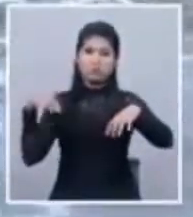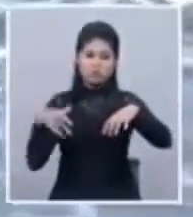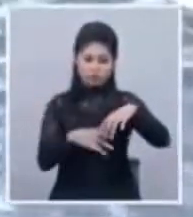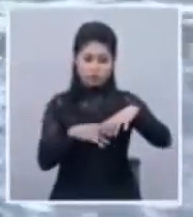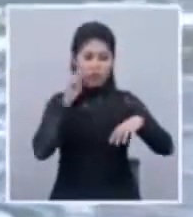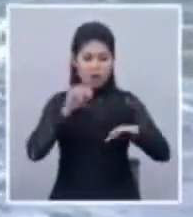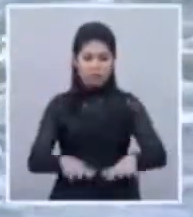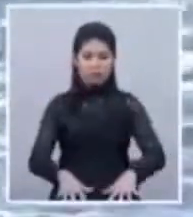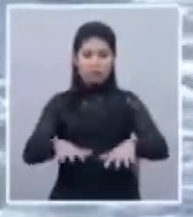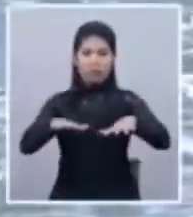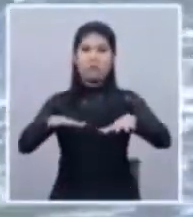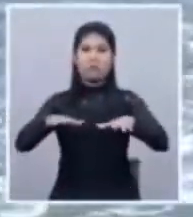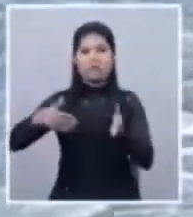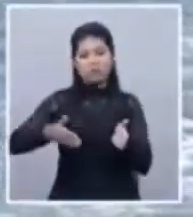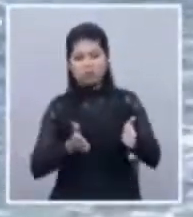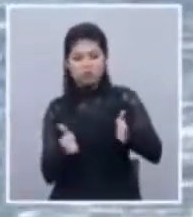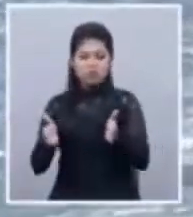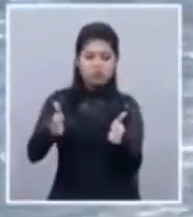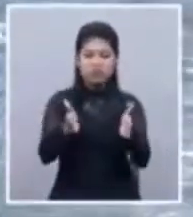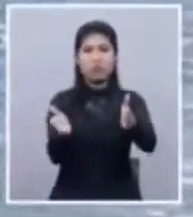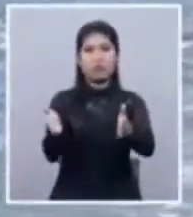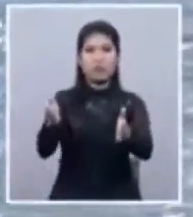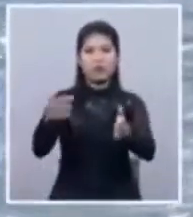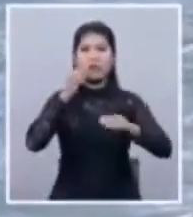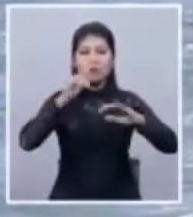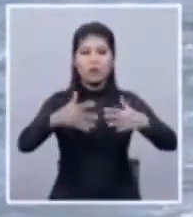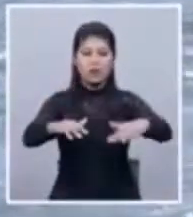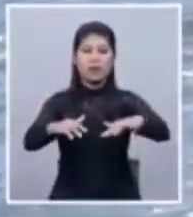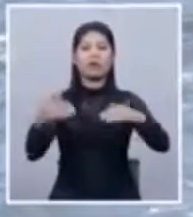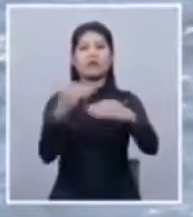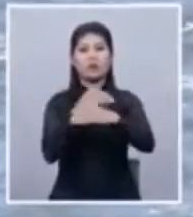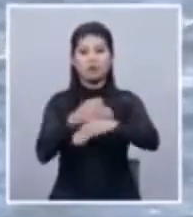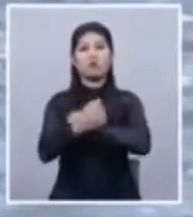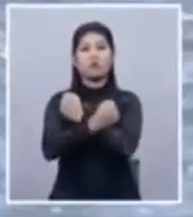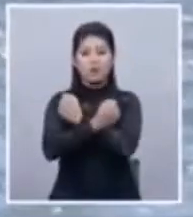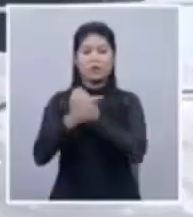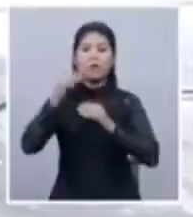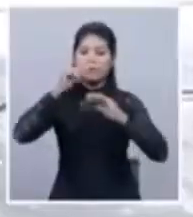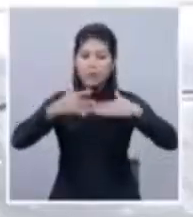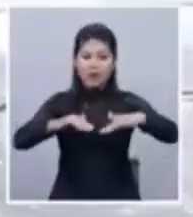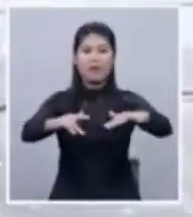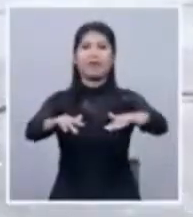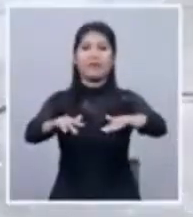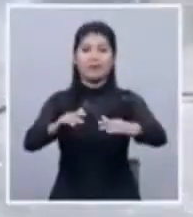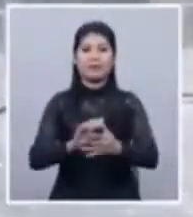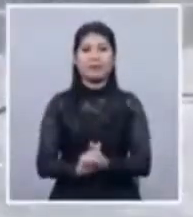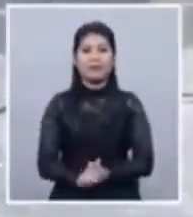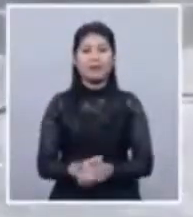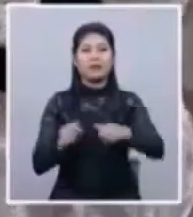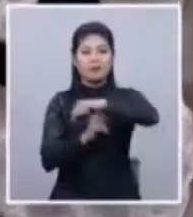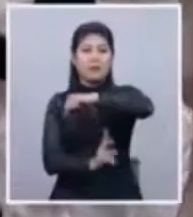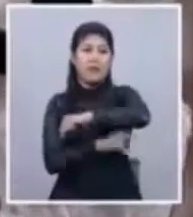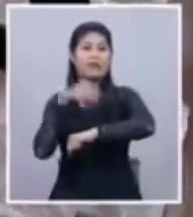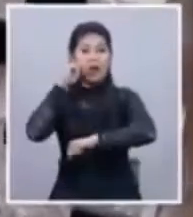กระดับให้น้ำไหลไปตามสะพานน้ำข้ามคลองชายทะเลและถนนสุขุมวิทให้ลงสู่ทะเลโดยตรงค่ะโดยสะพานน้ำยก